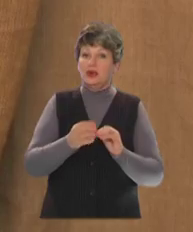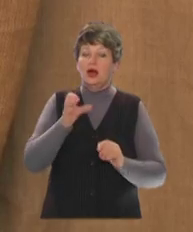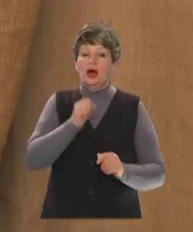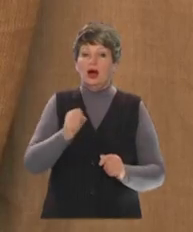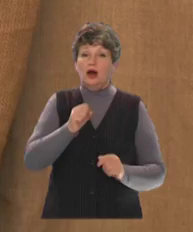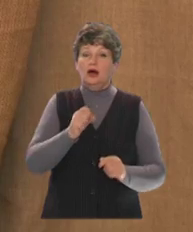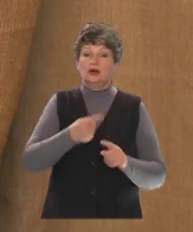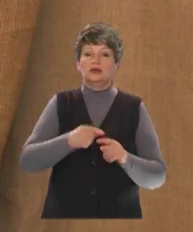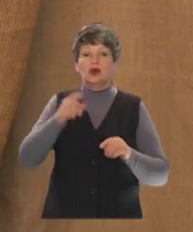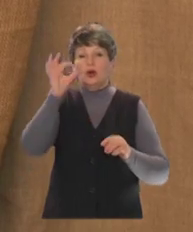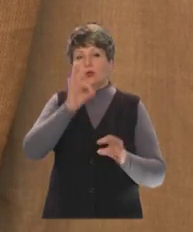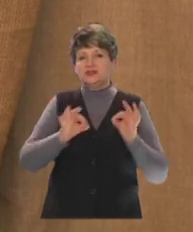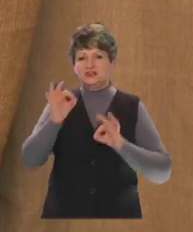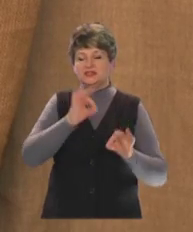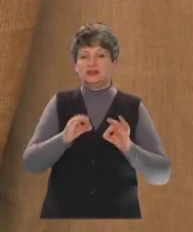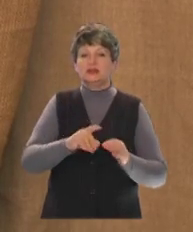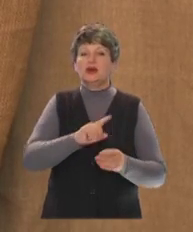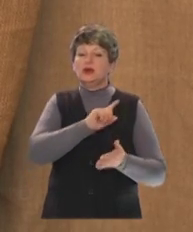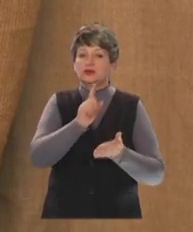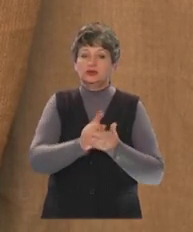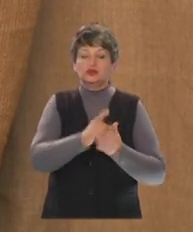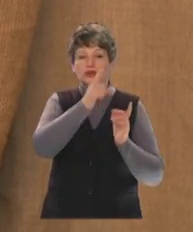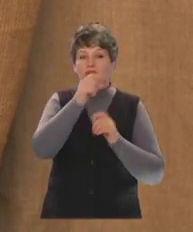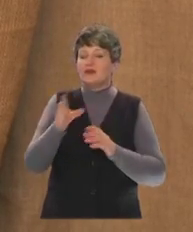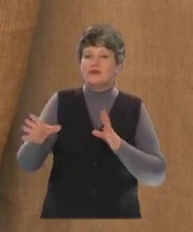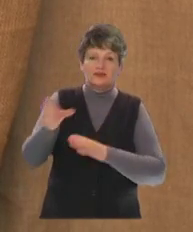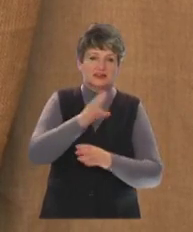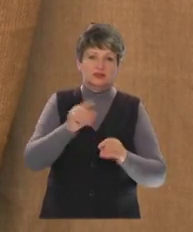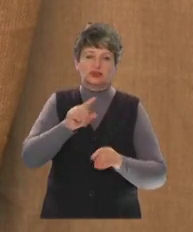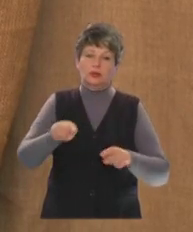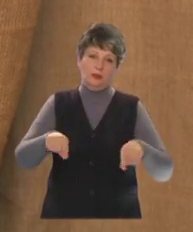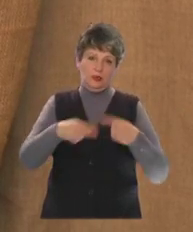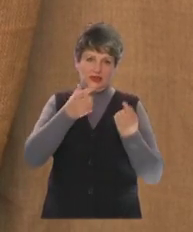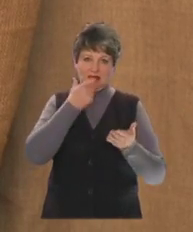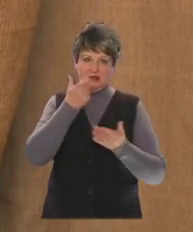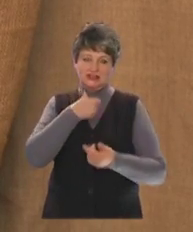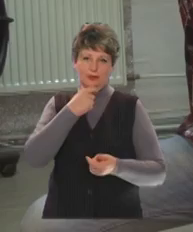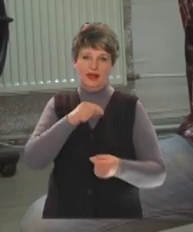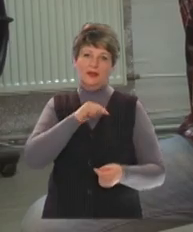проблем, а дощовою осінньою порою варто фотографуватися усім, аби просто